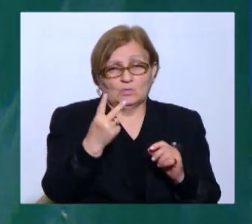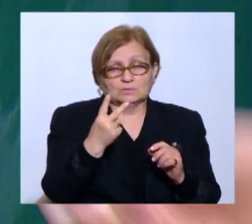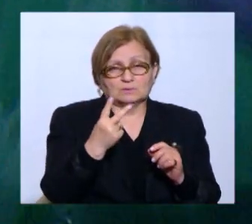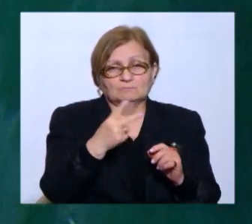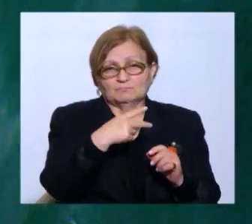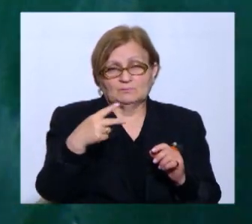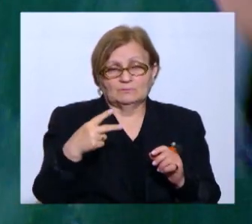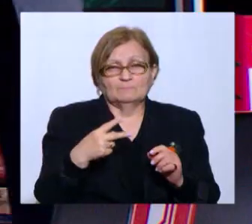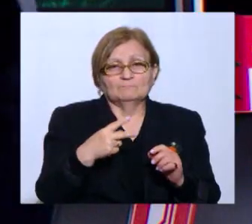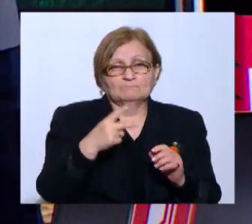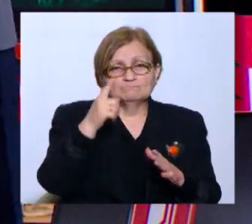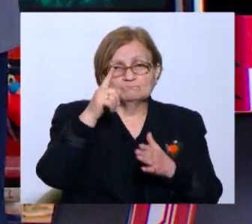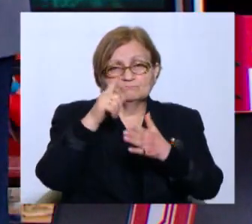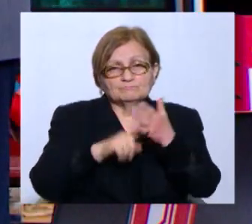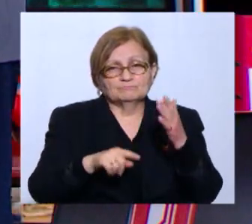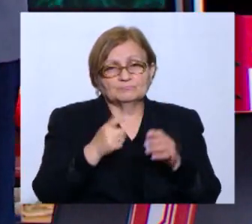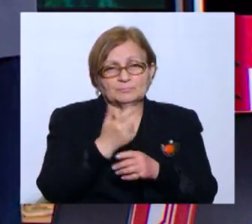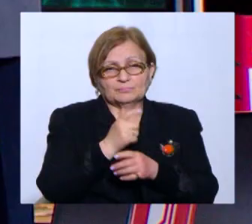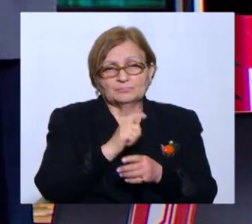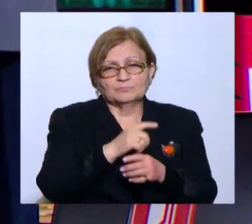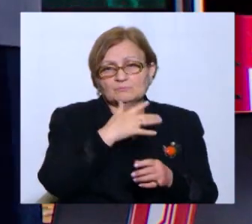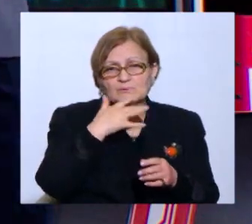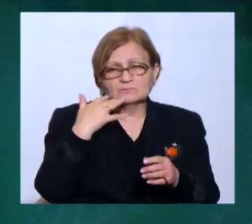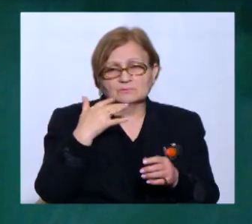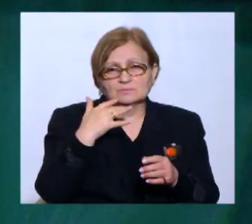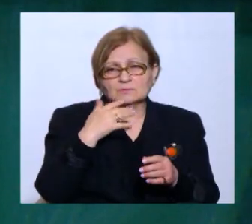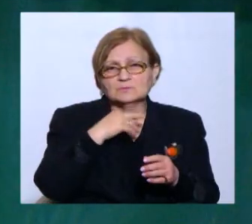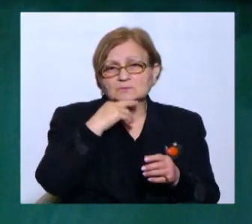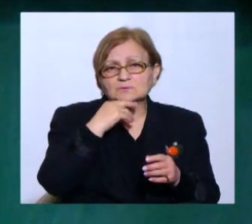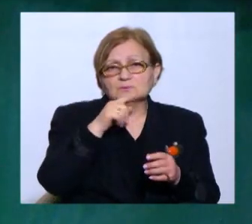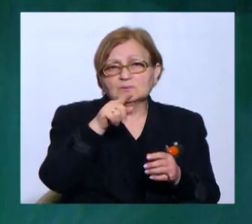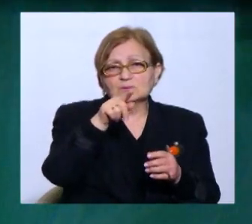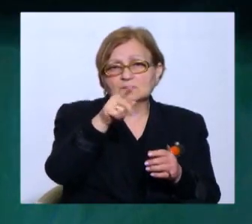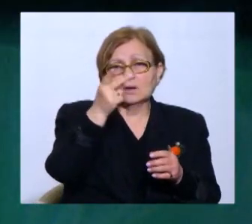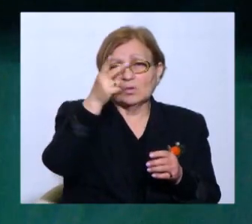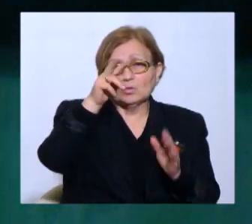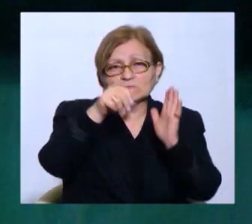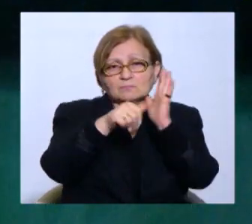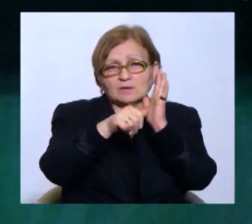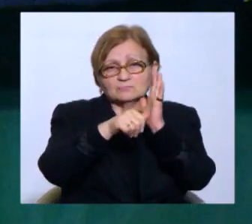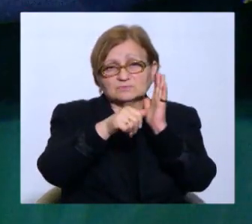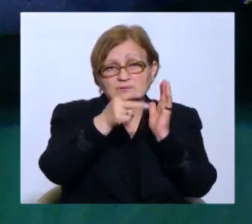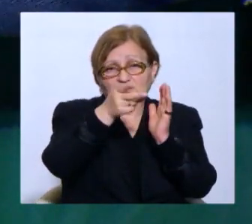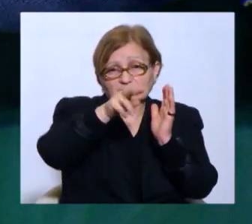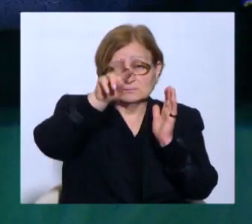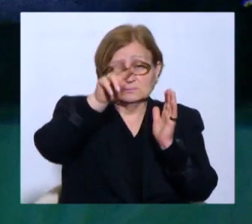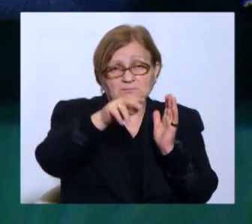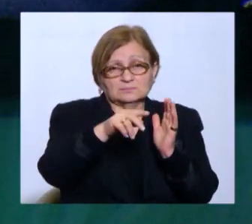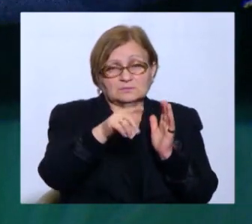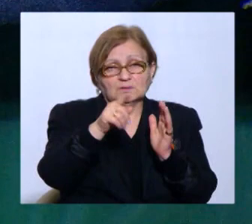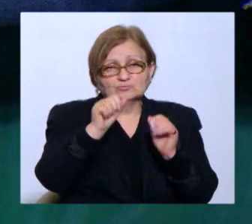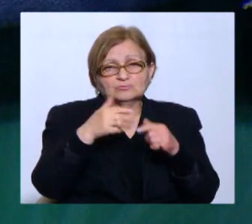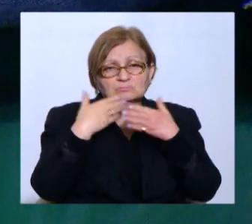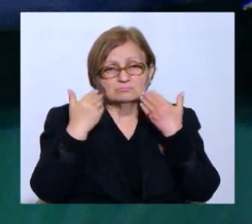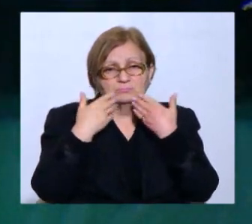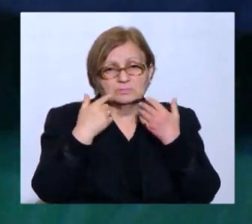სწორია. მაგრამ დარწმუნებული ვარ, ძალიან ბერმა თქვენთანგანმა მიაქცია ყურა დღემე იმას, რომ 2 მე-6-ები შეიძლება გავამარტიოთ და